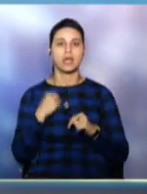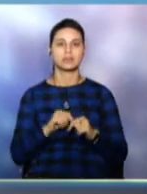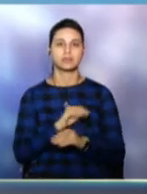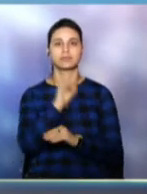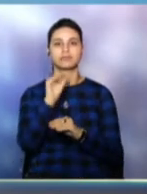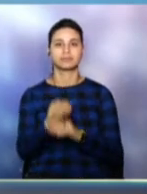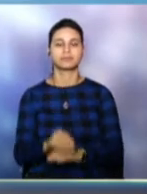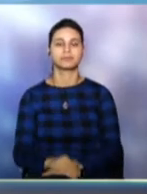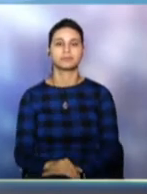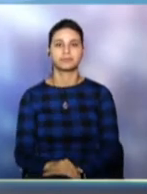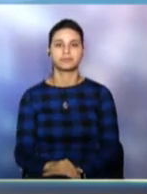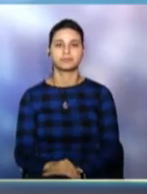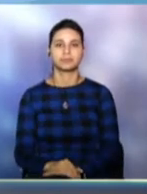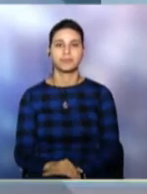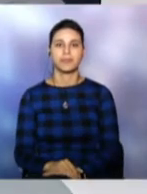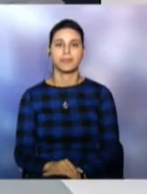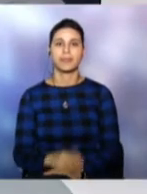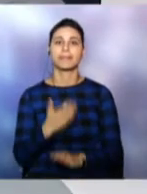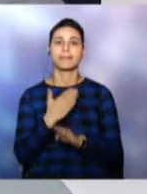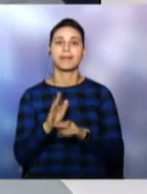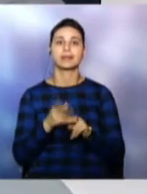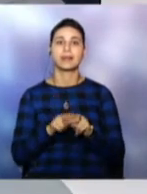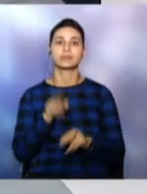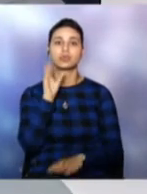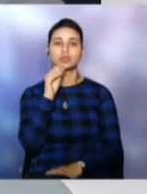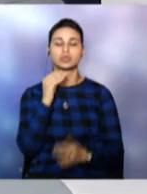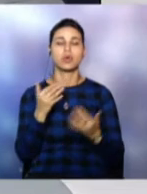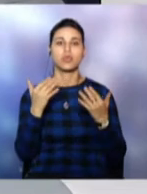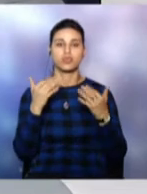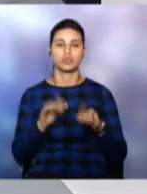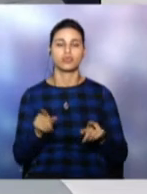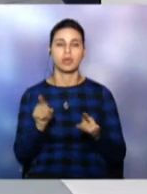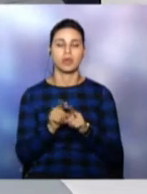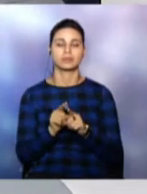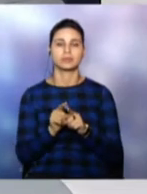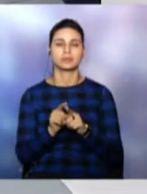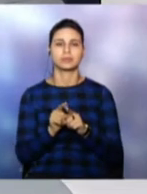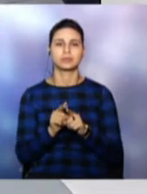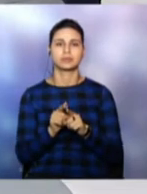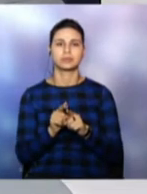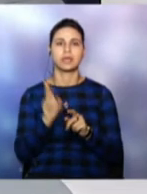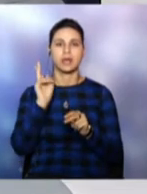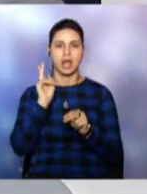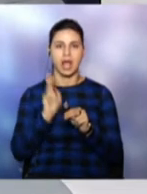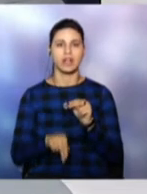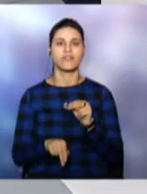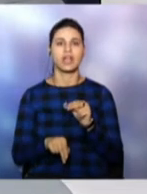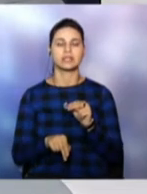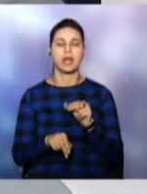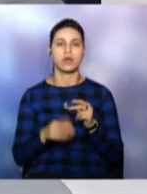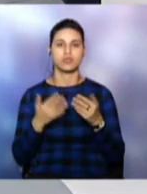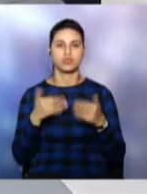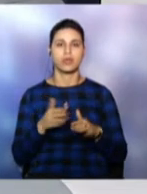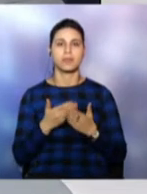გამდიდრება. გარდა ამისა, როდესაც უკვე გარკვეული აღკვეთის სიმპტომატიკა მოდის,